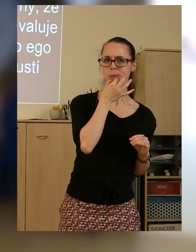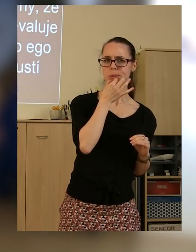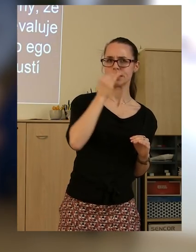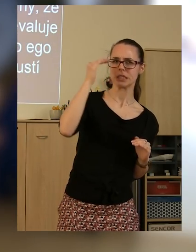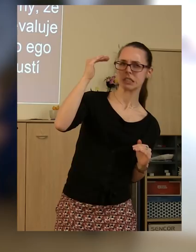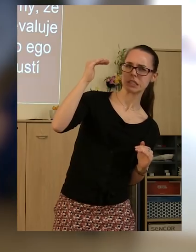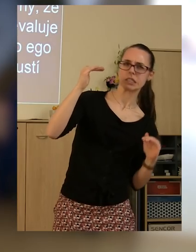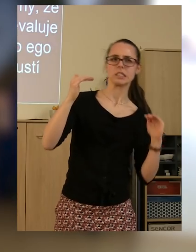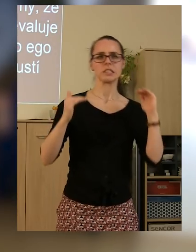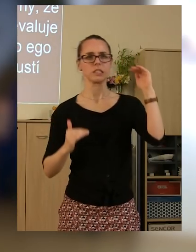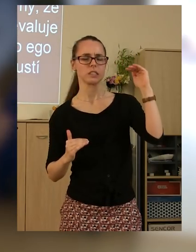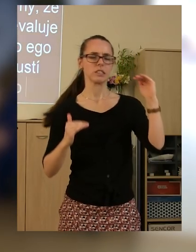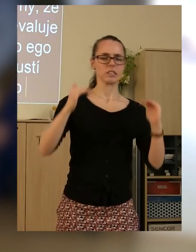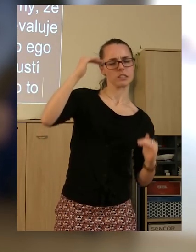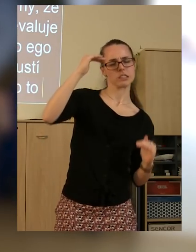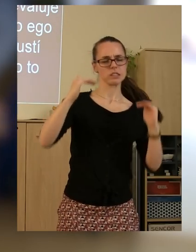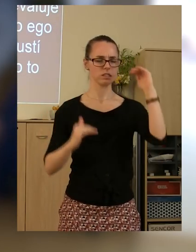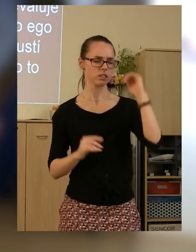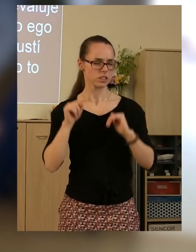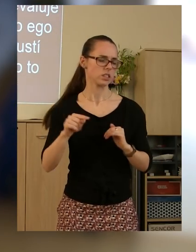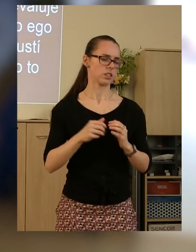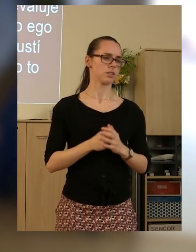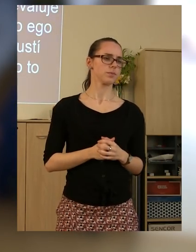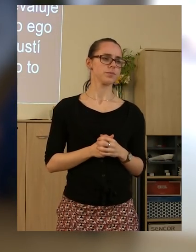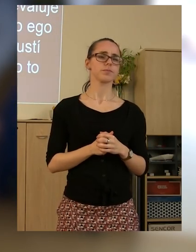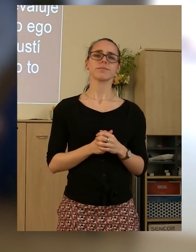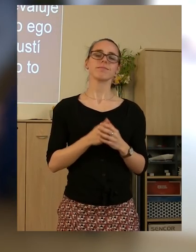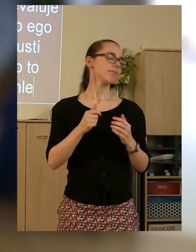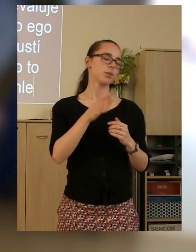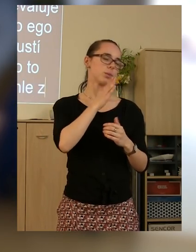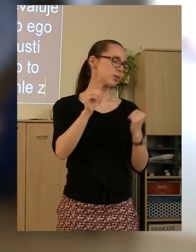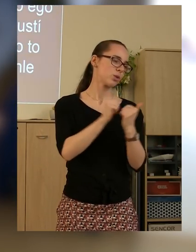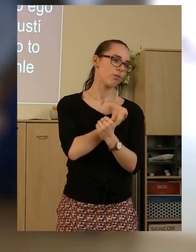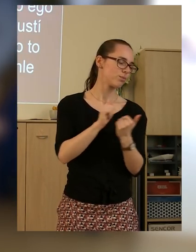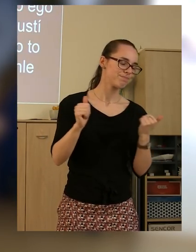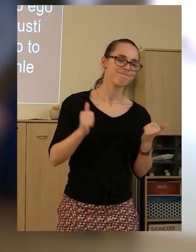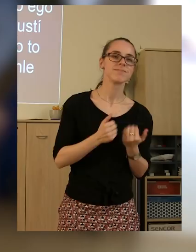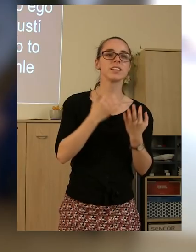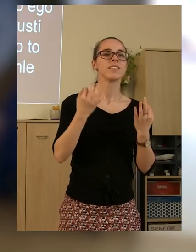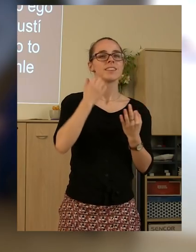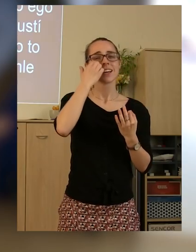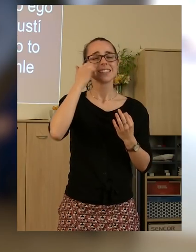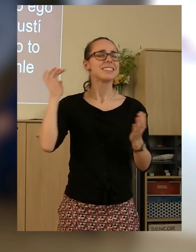být manifestovaný tímhle způsobem. Řekl bych zase znovu, že tam musí být tak